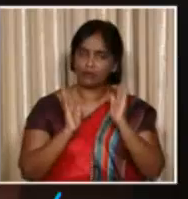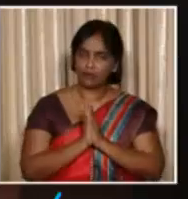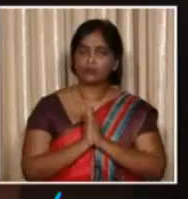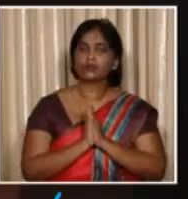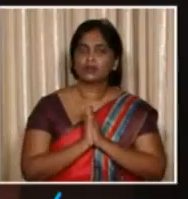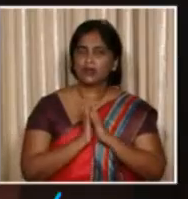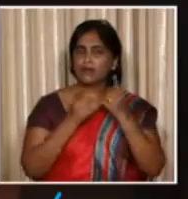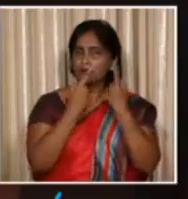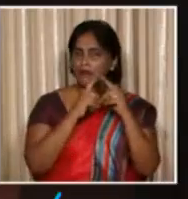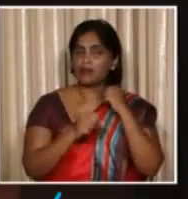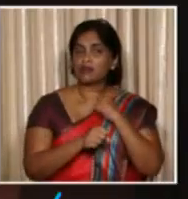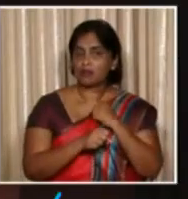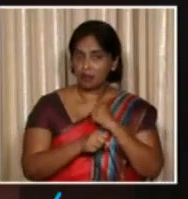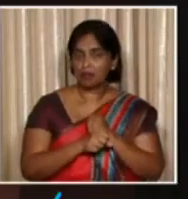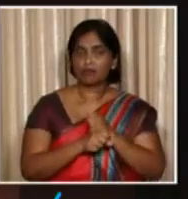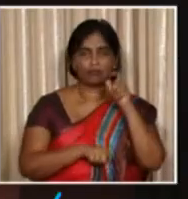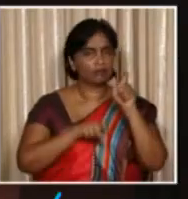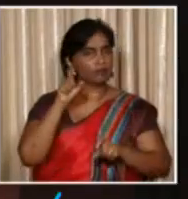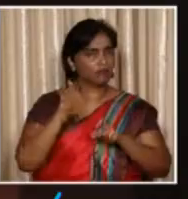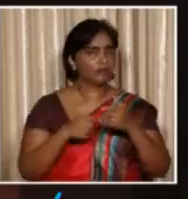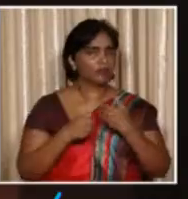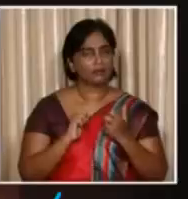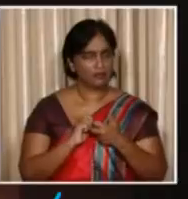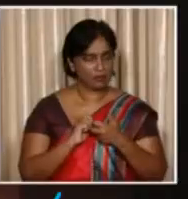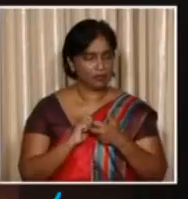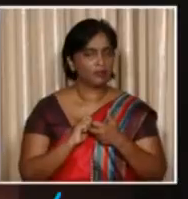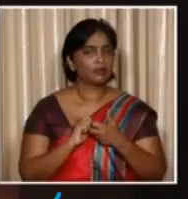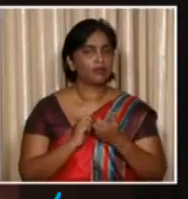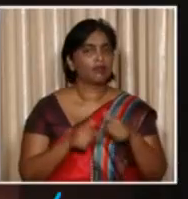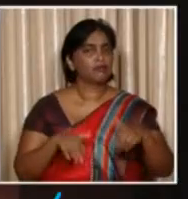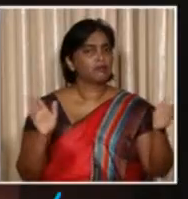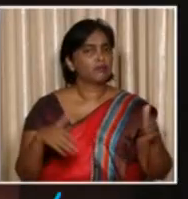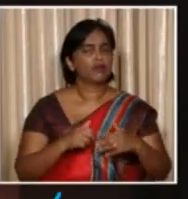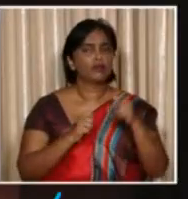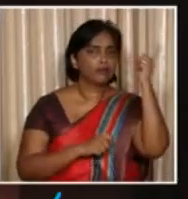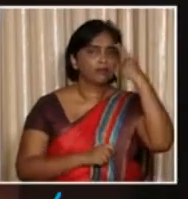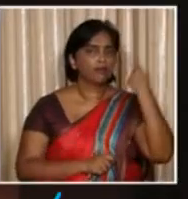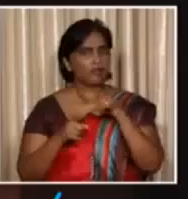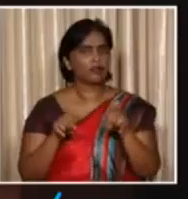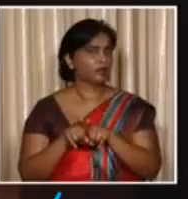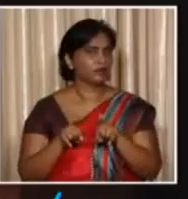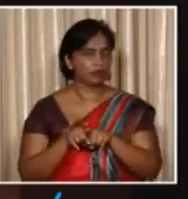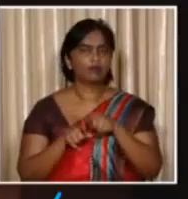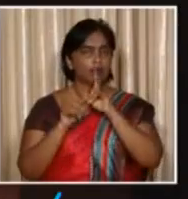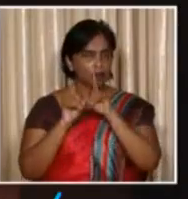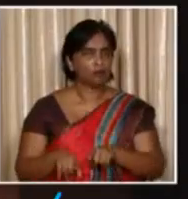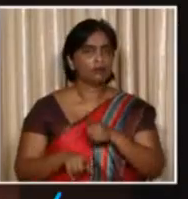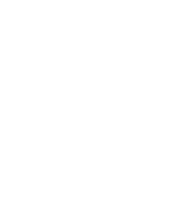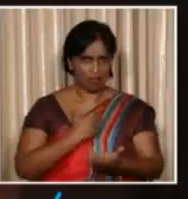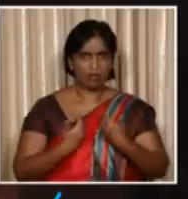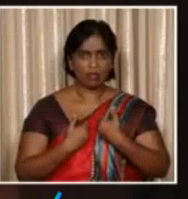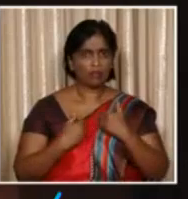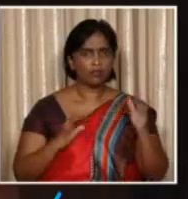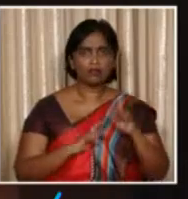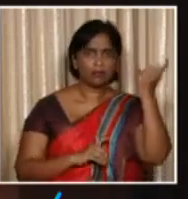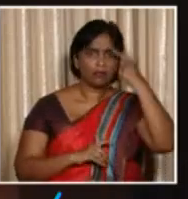දෙනවා විවිධ රාජ්‍ය සේවක පැතිකඩ වලින් අපිට එනවා තවමත් ඒගොල්ලන්ට වැටුප් ලැබෙන්නේ නැහැ කියලා ඒගොල්ලොන්ගේ වරදින් නෙවෙයි